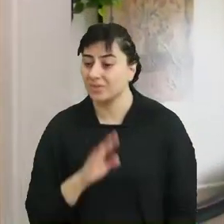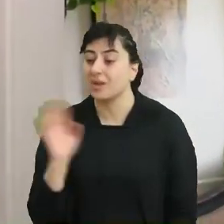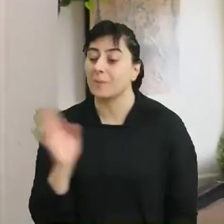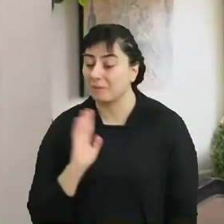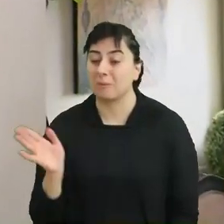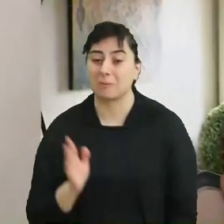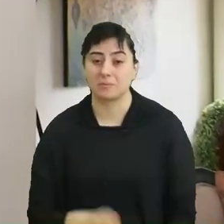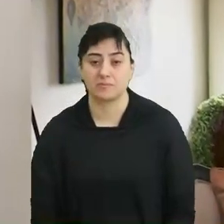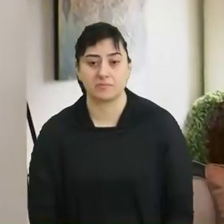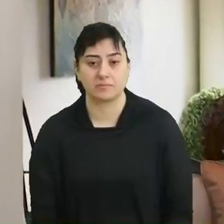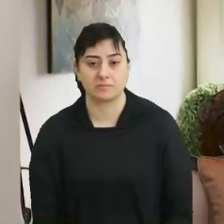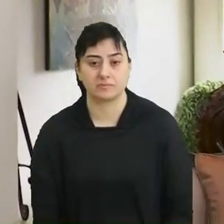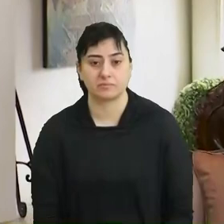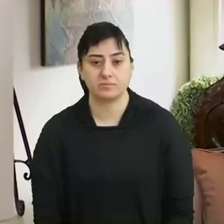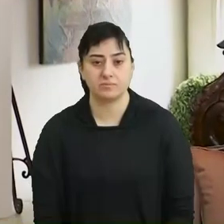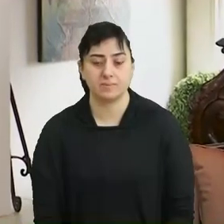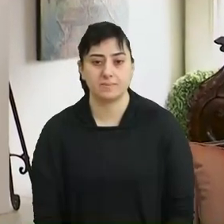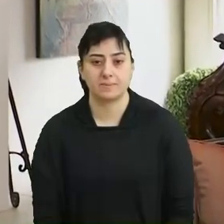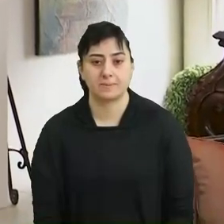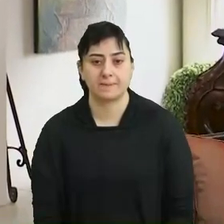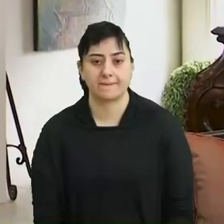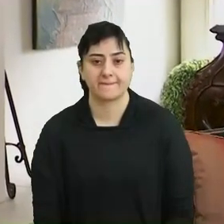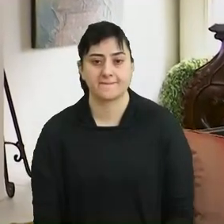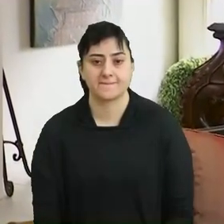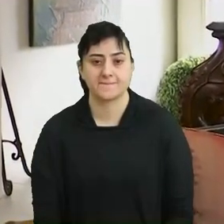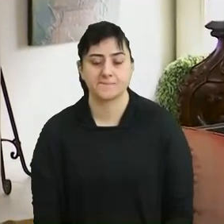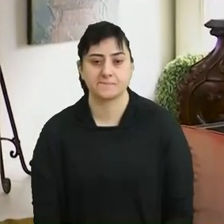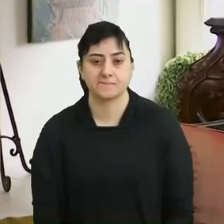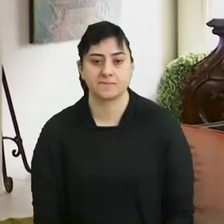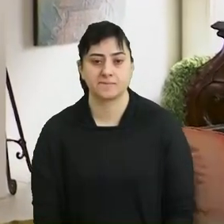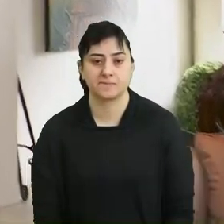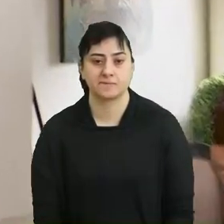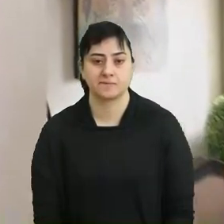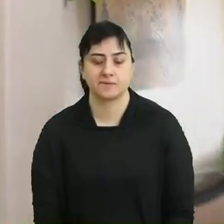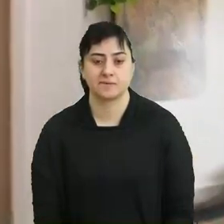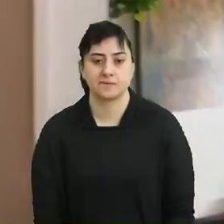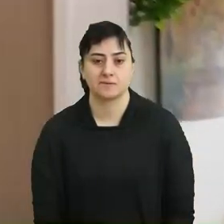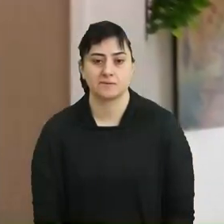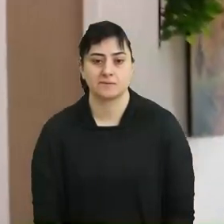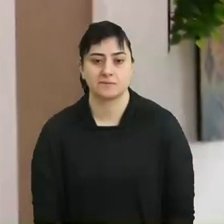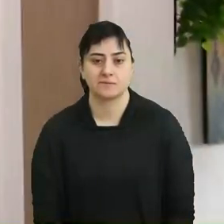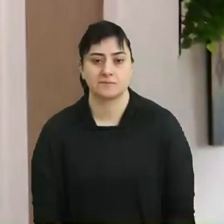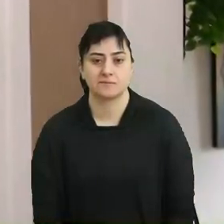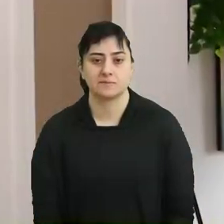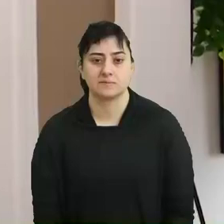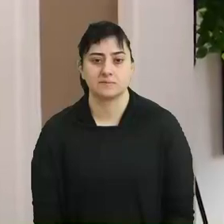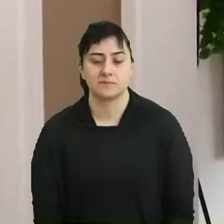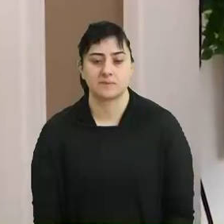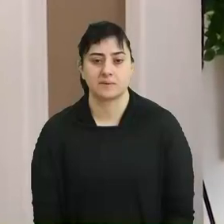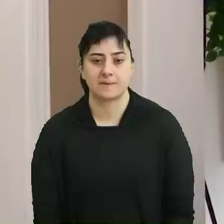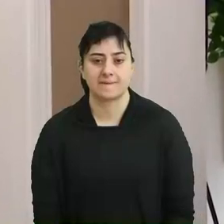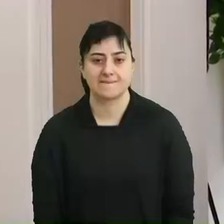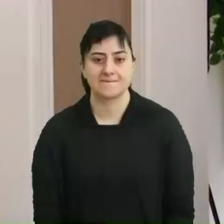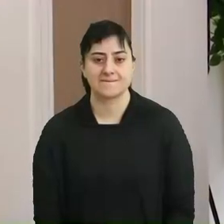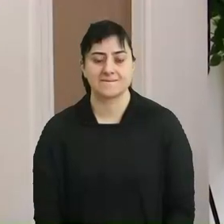Tamam Serpil tamam. Serpil mutfak tarafına gitti. Kemal isteksizce merdivenlerden çıkıyor. Aklına bir fikir